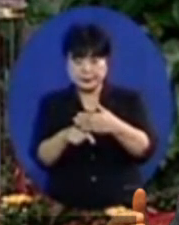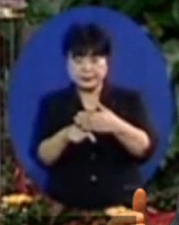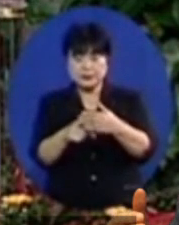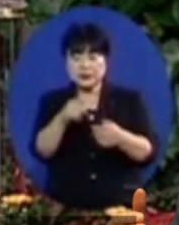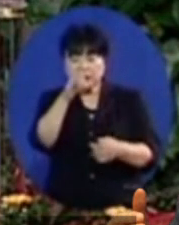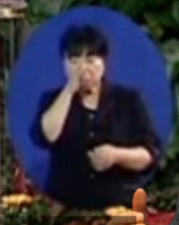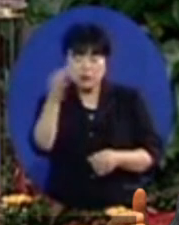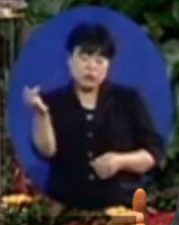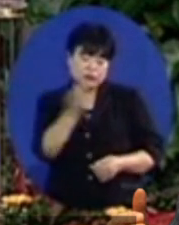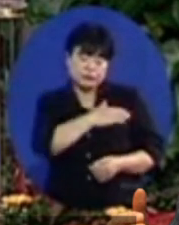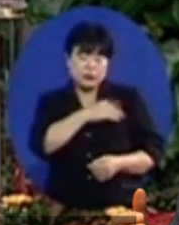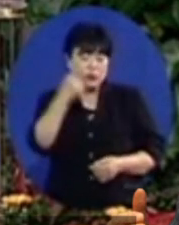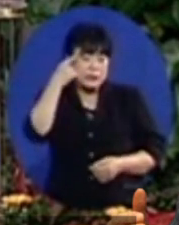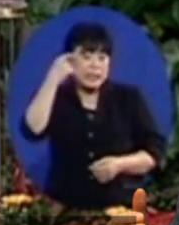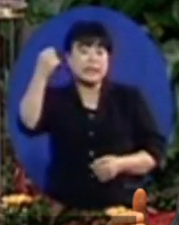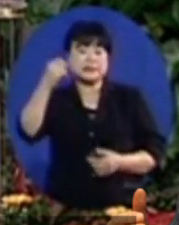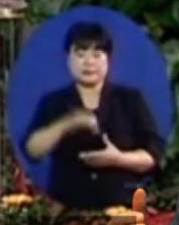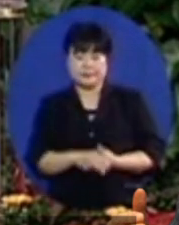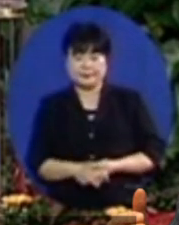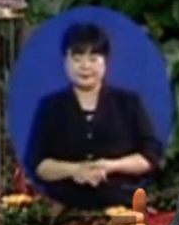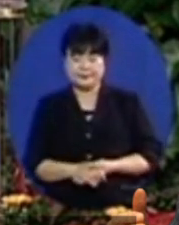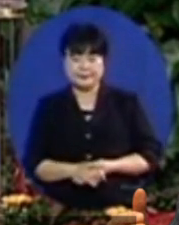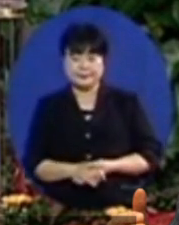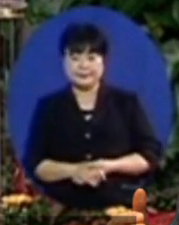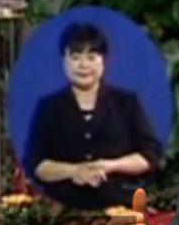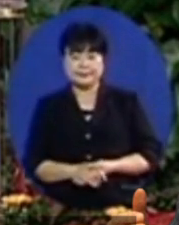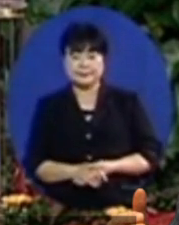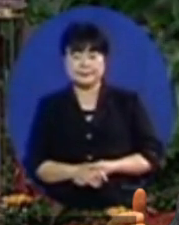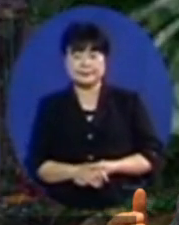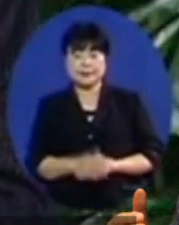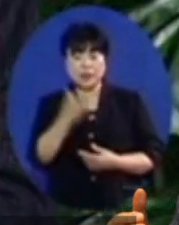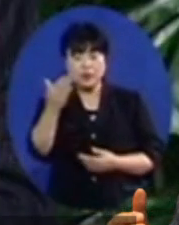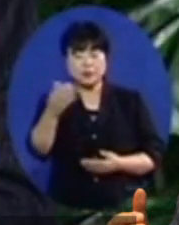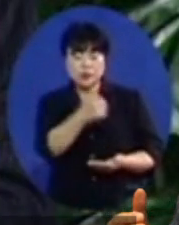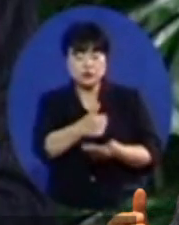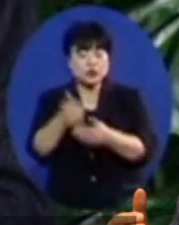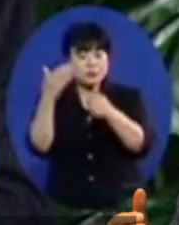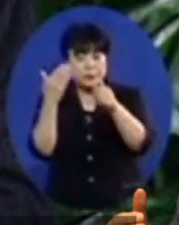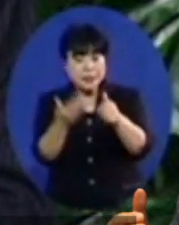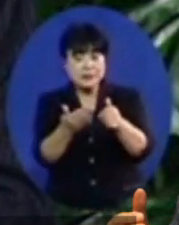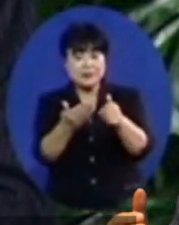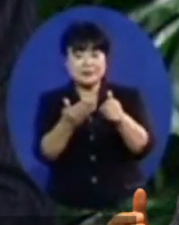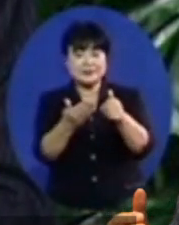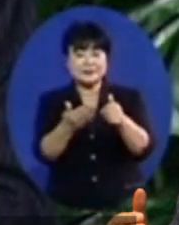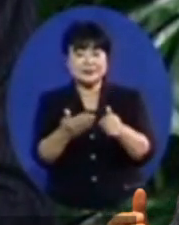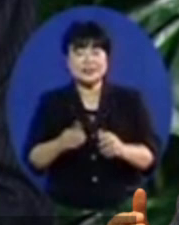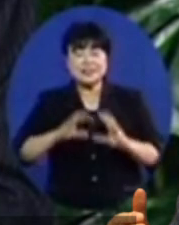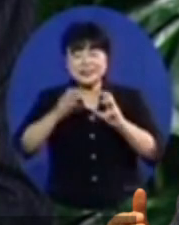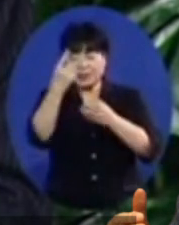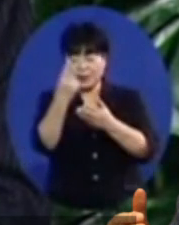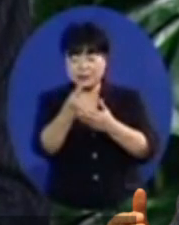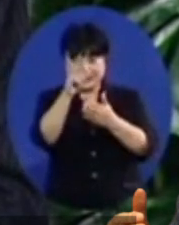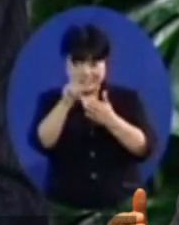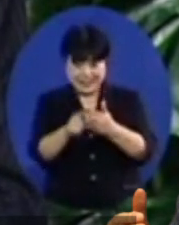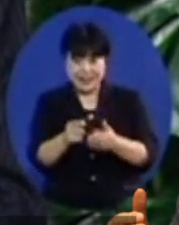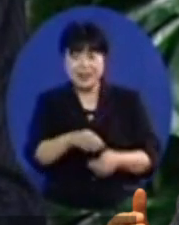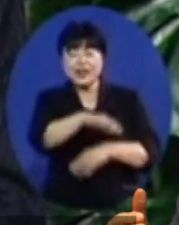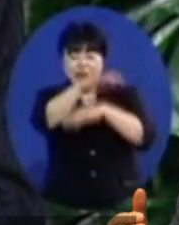있는 부요의식을 굳게 붙잡아야 되는 것입니다. 여러분 우리 주님께서 이 세상에 오셔서 여러분을